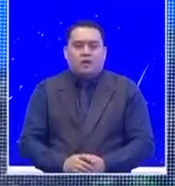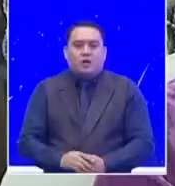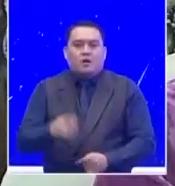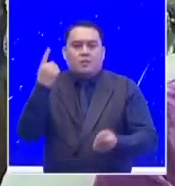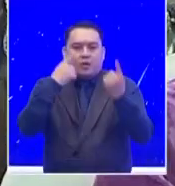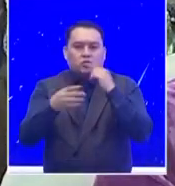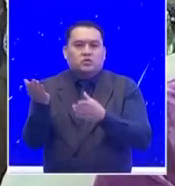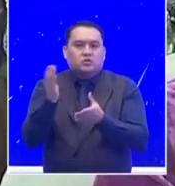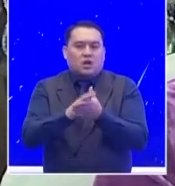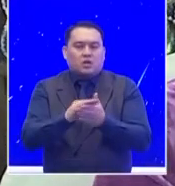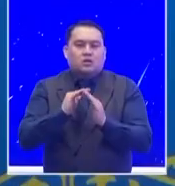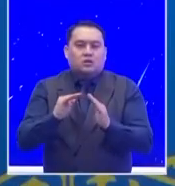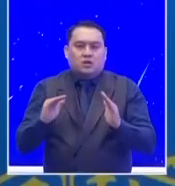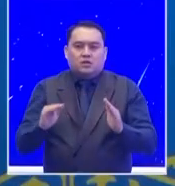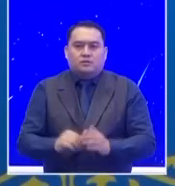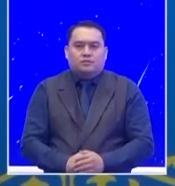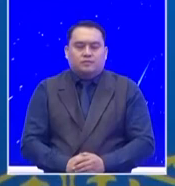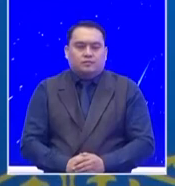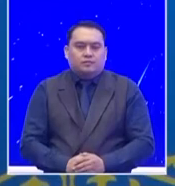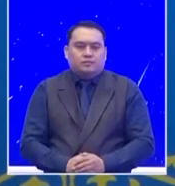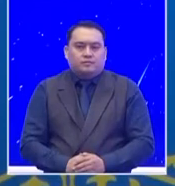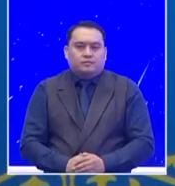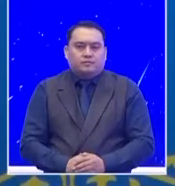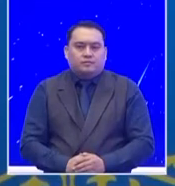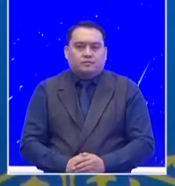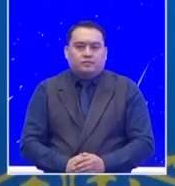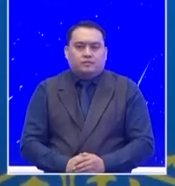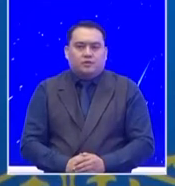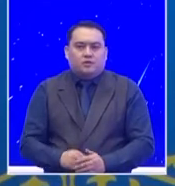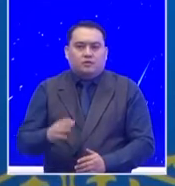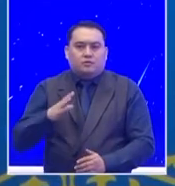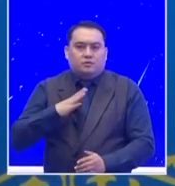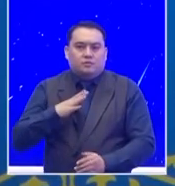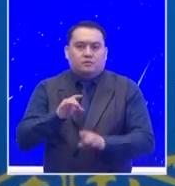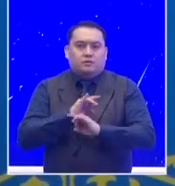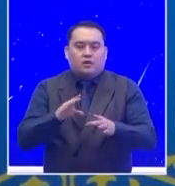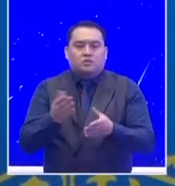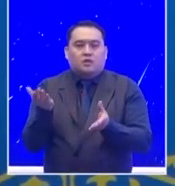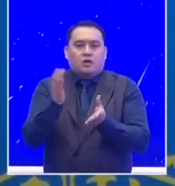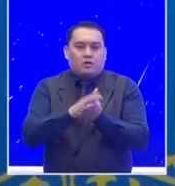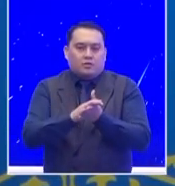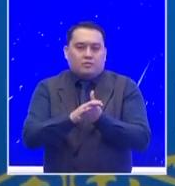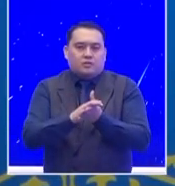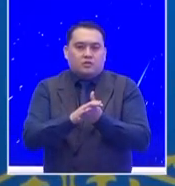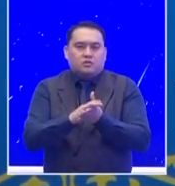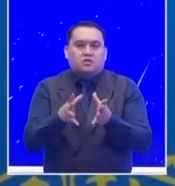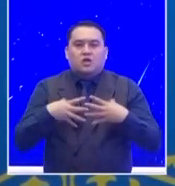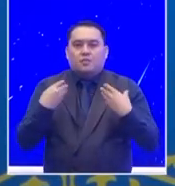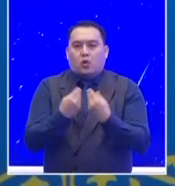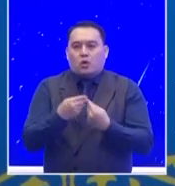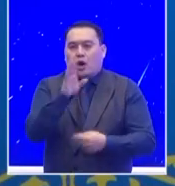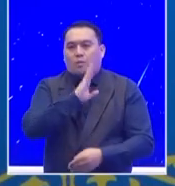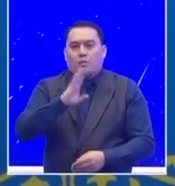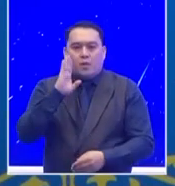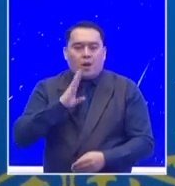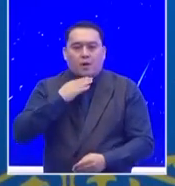мыслителя она знакома с малых лет. Я знаю, как пришла в школу, нас там учили, знакомились с его семьей, с мамой,